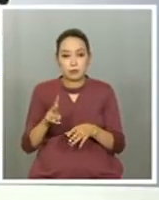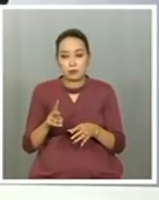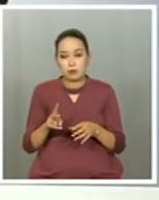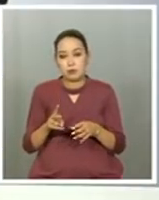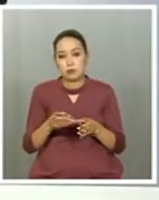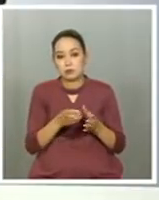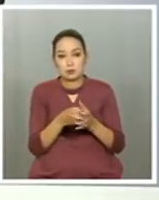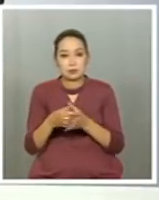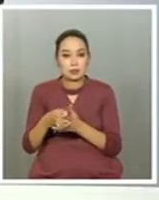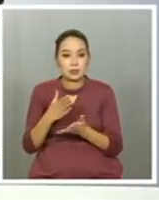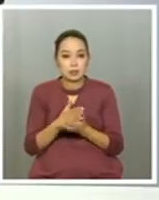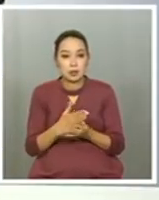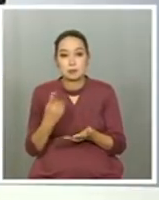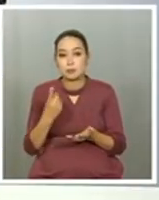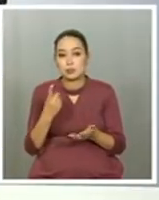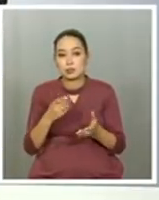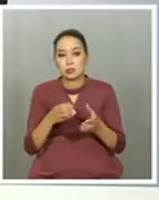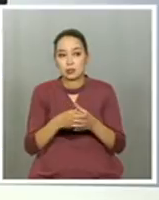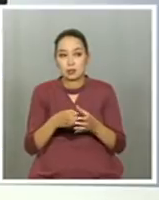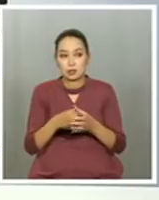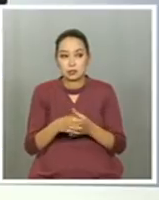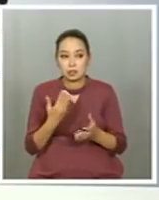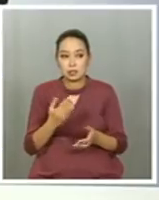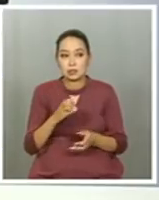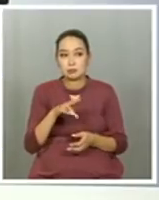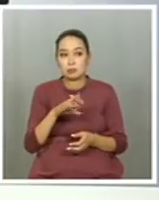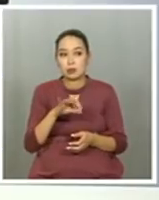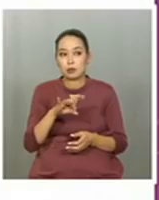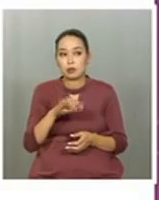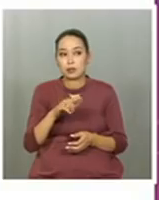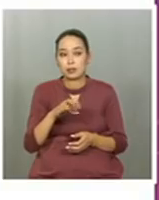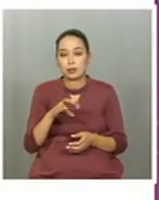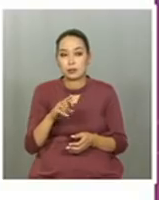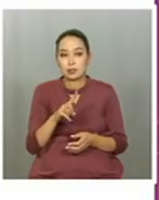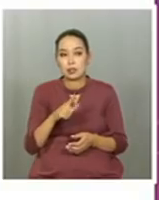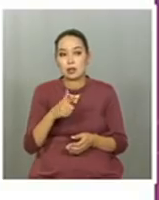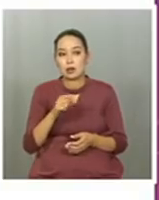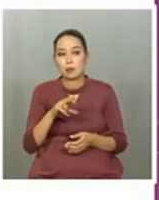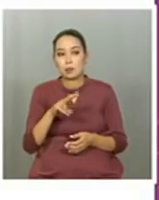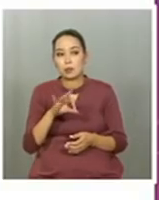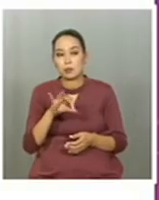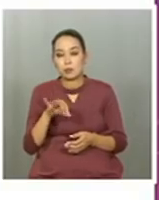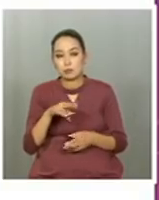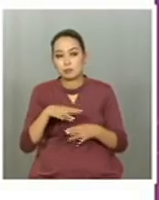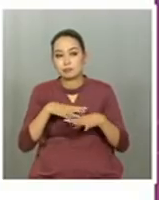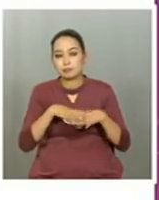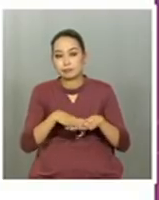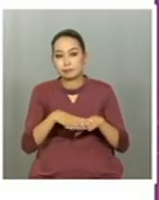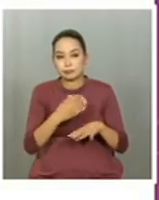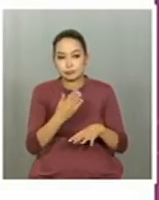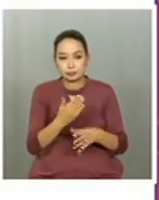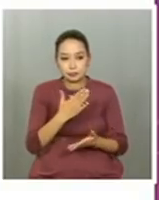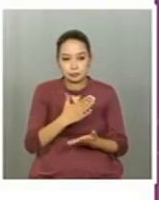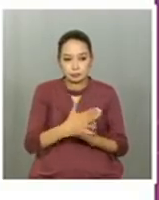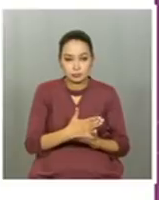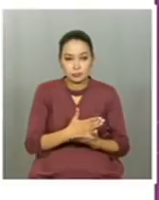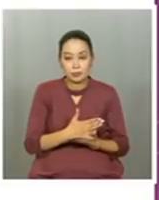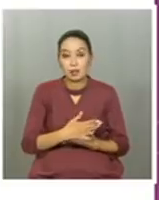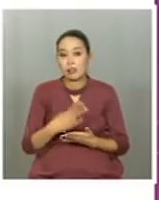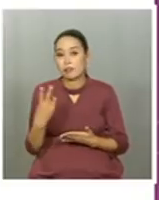Бірінші кезең – спарогенез, яғни гаплоидты жасушалардың түзілуі.